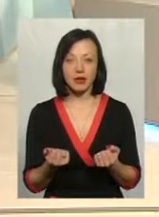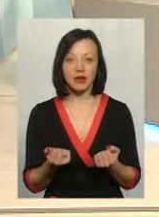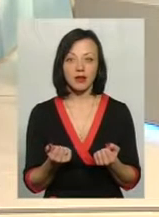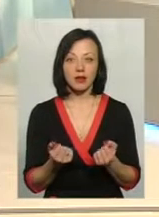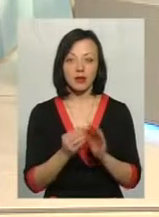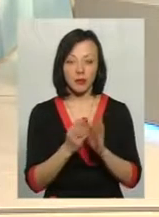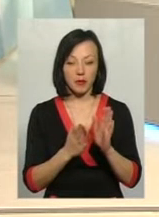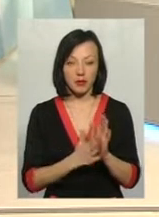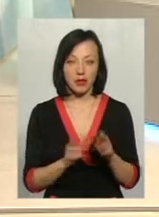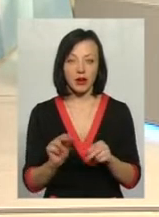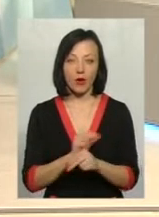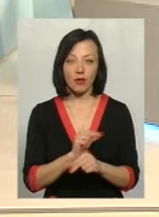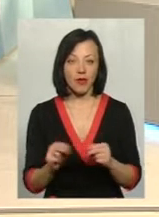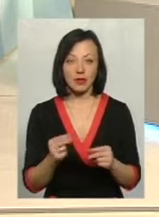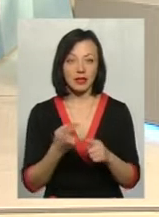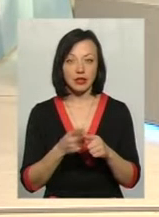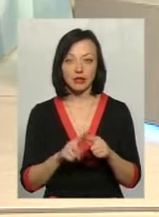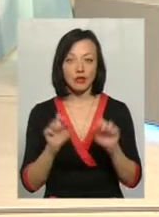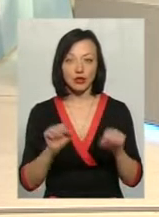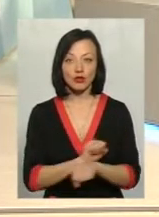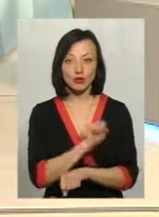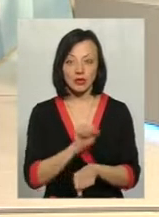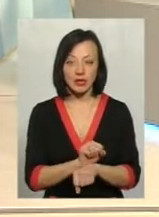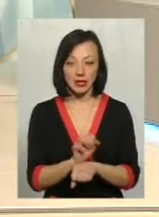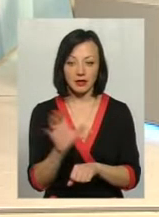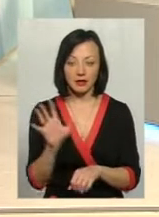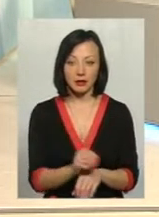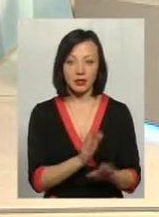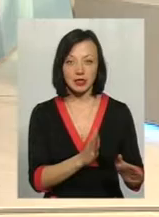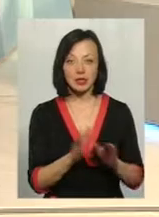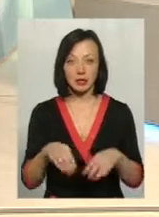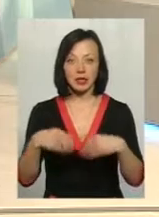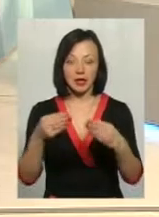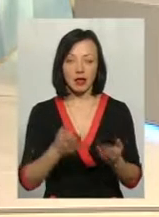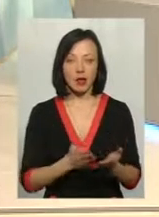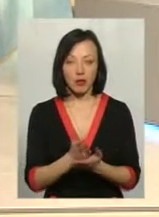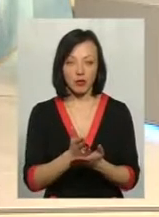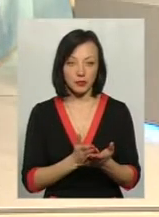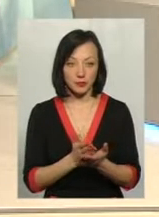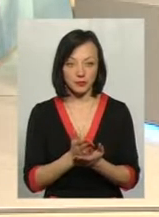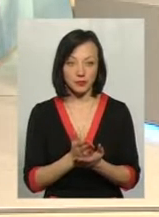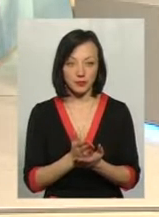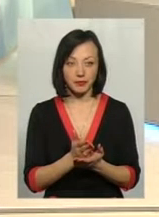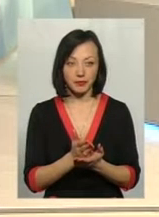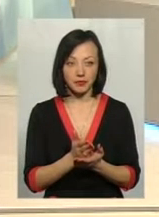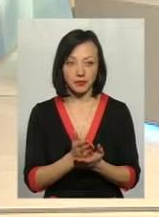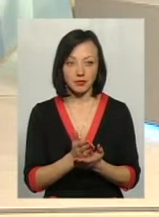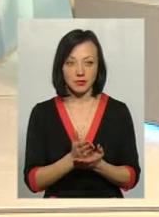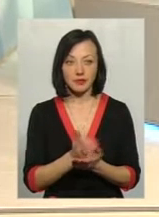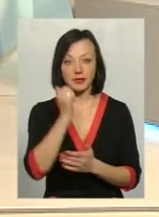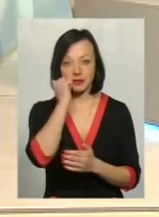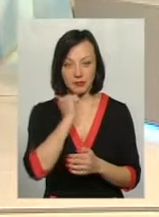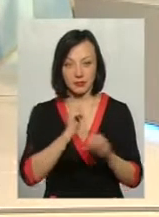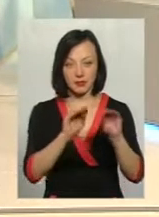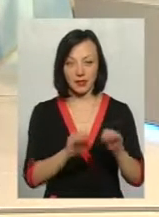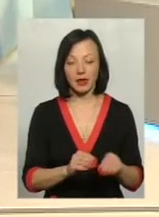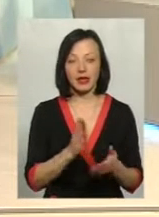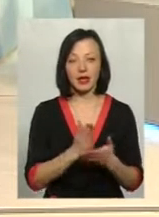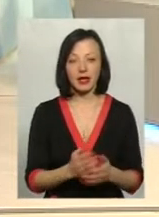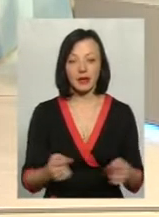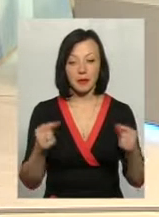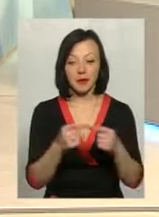прописане лікування. І це не те, що можна зупинити всю систему надання медичної послуг, тобто, і потім будувати щось ідеальне. Є